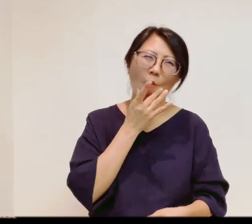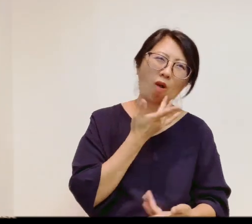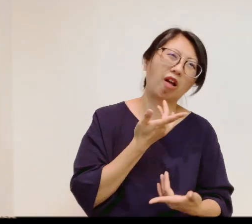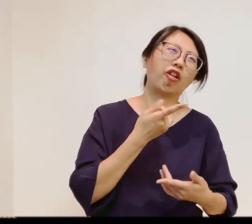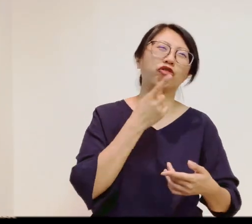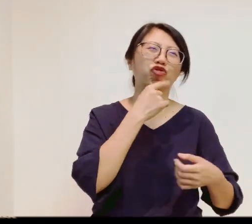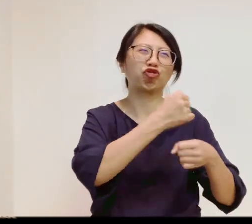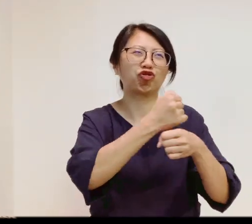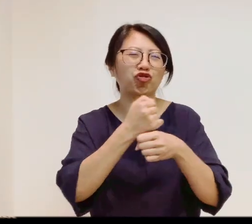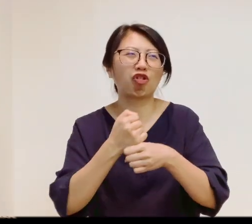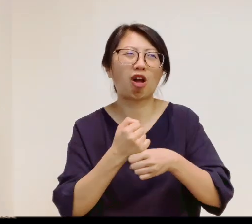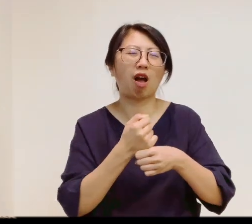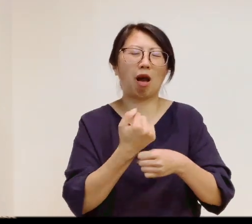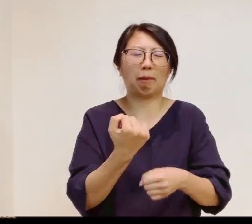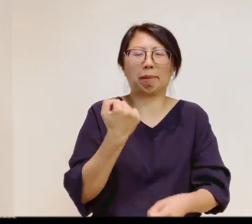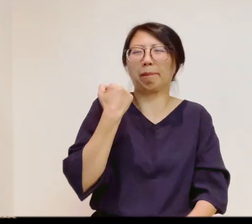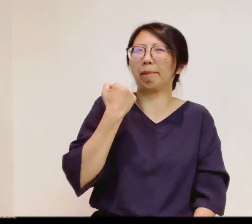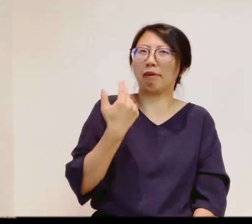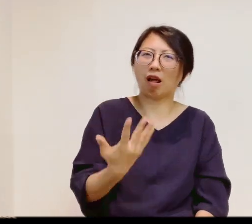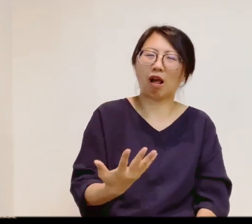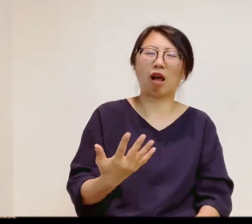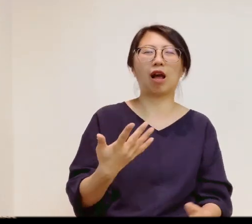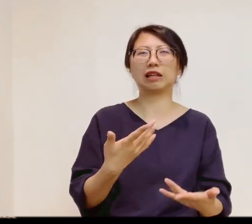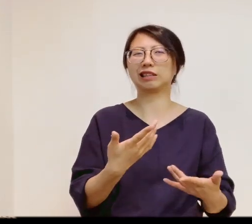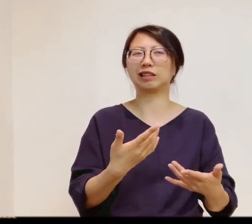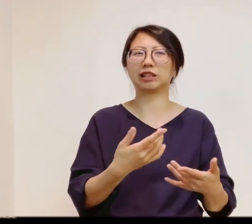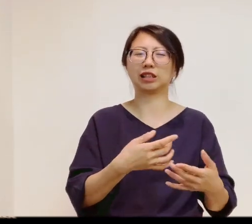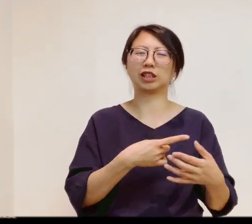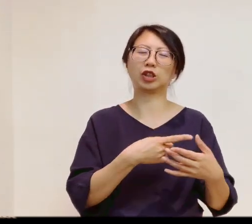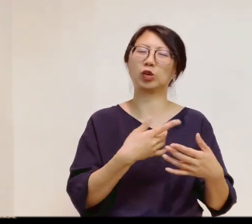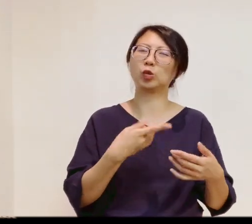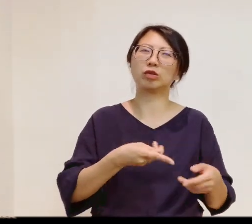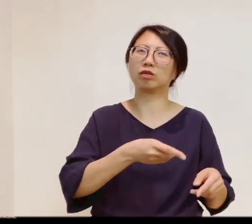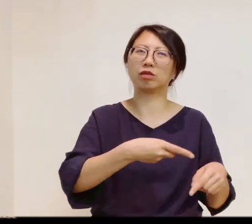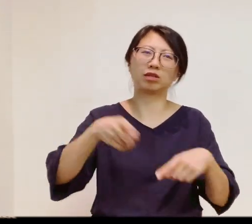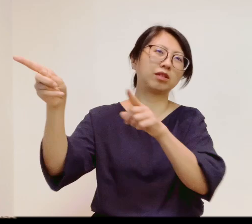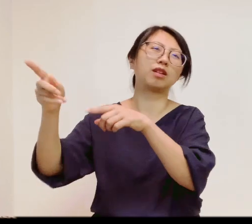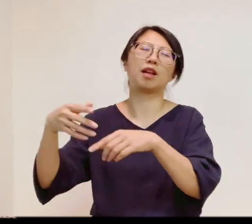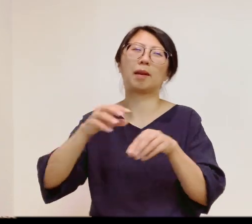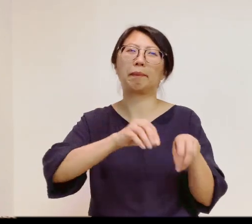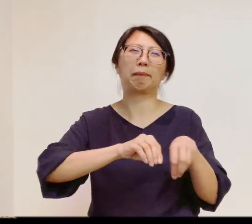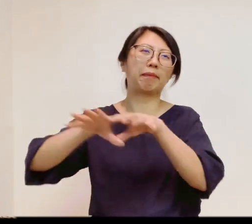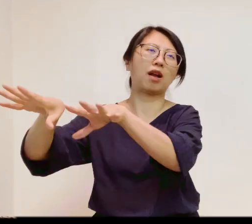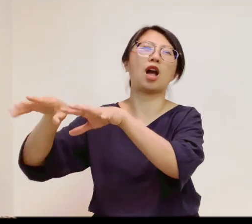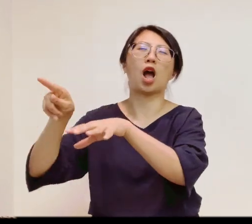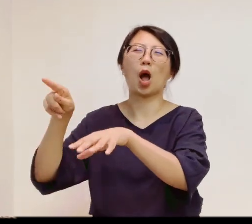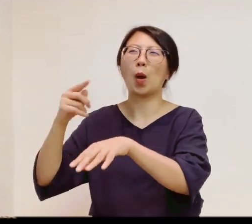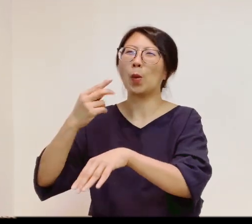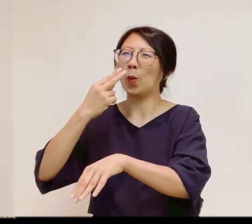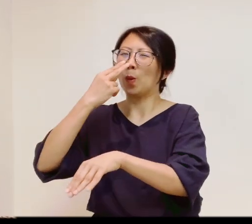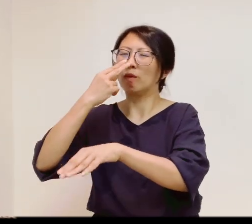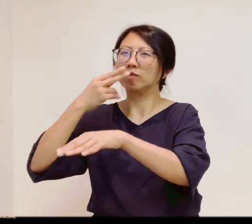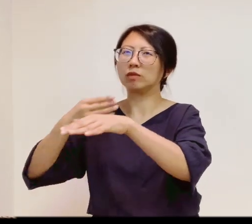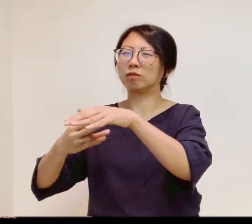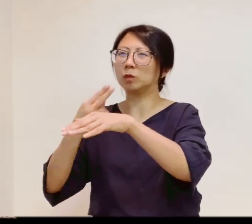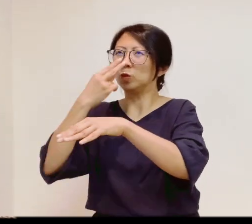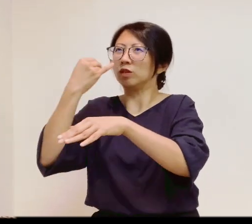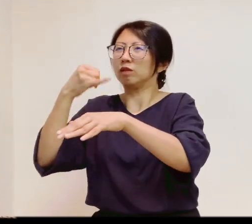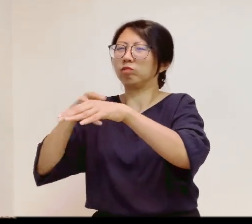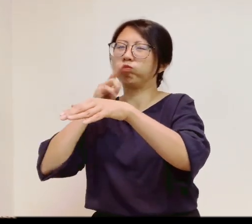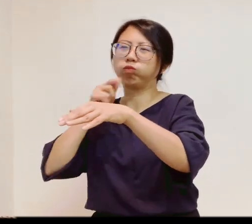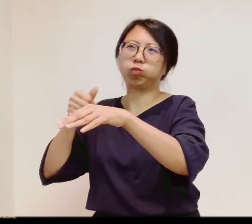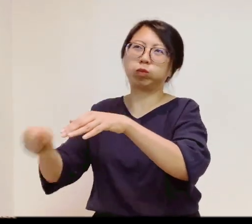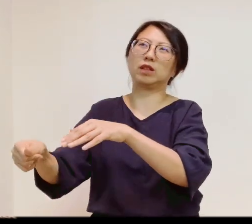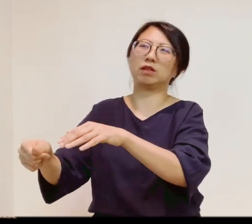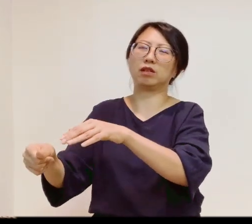啦，做唔到咩嘢啦，就拎你咧去嗰啲煤氣室度焗死佢哋嘅。咁而焗死嘅過程裏邊咧，仲要係猶太人幫手。